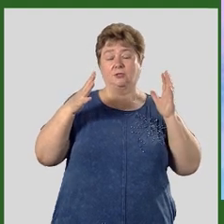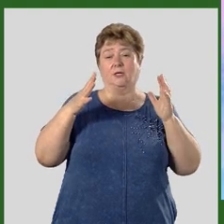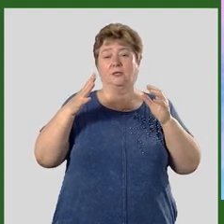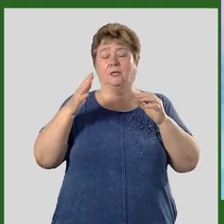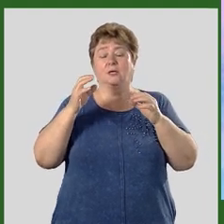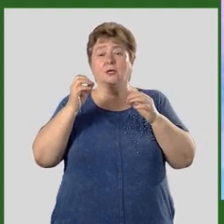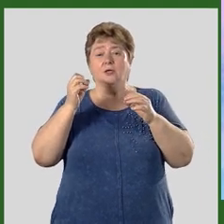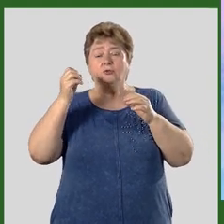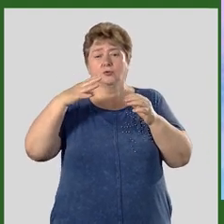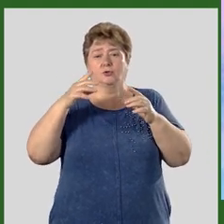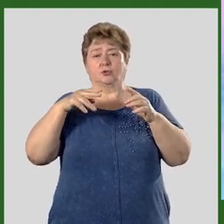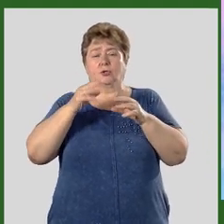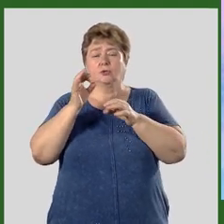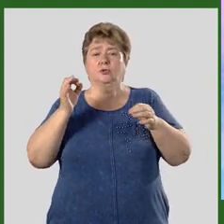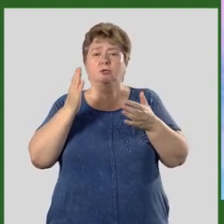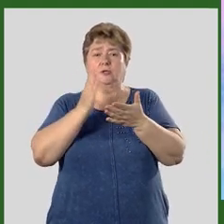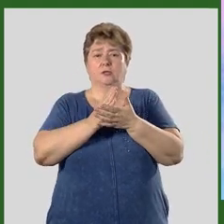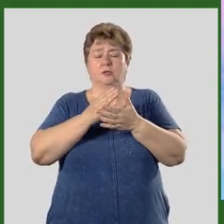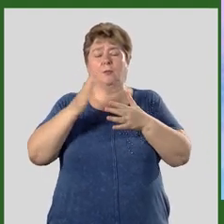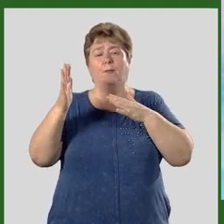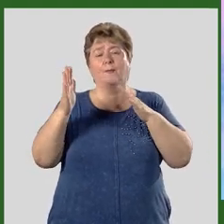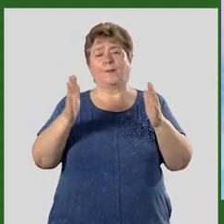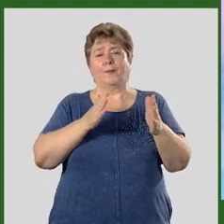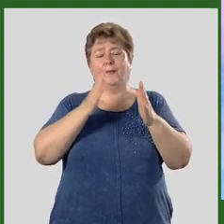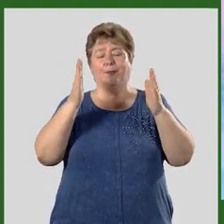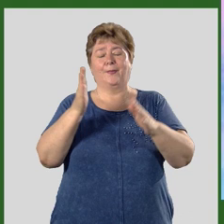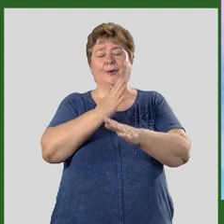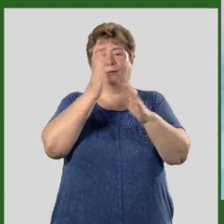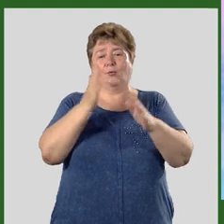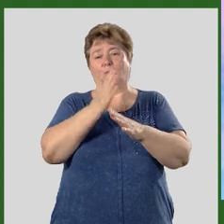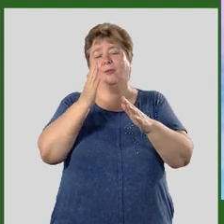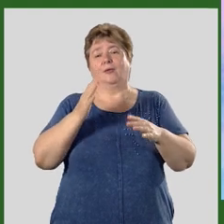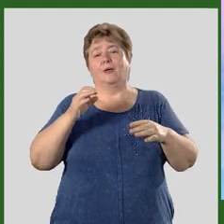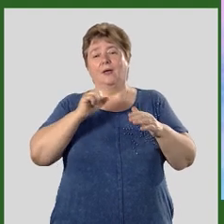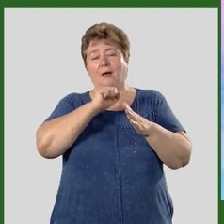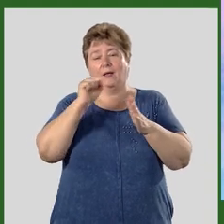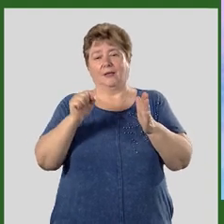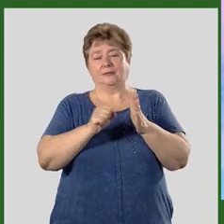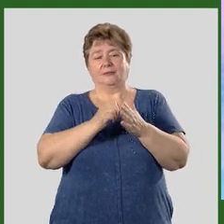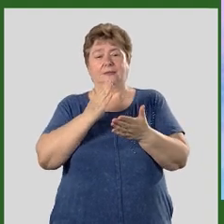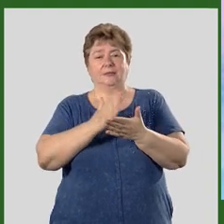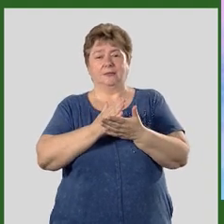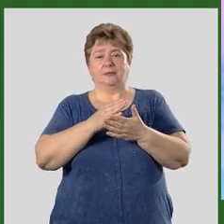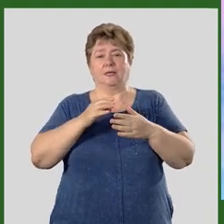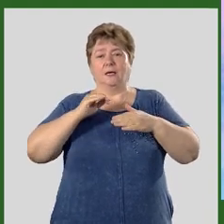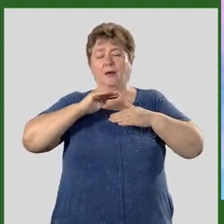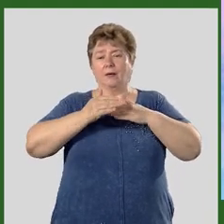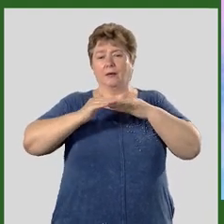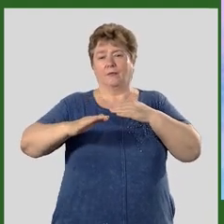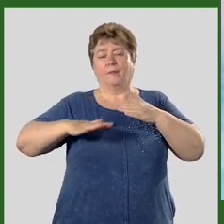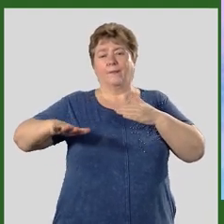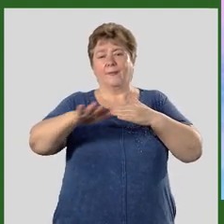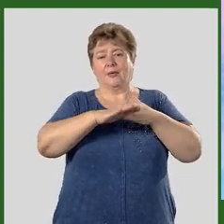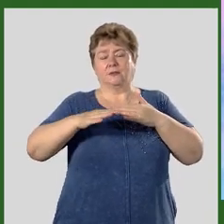представляют собой своеобразные природные холодильники. Рельеф местности,